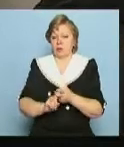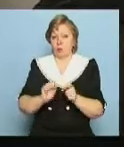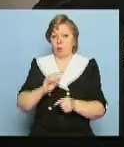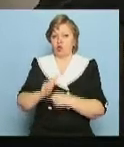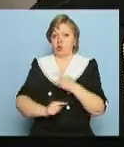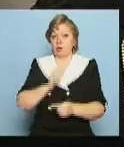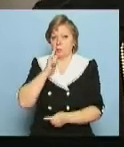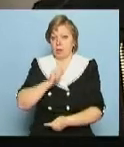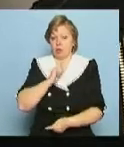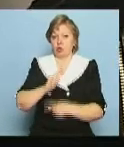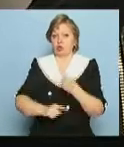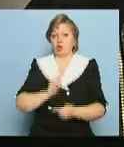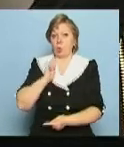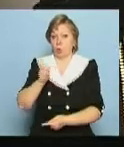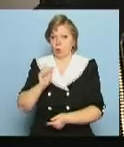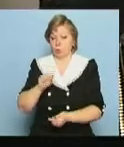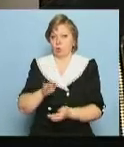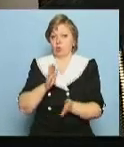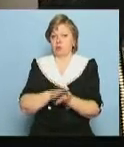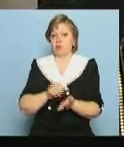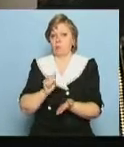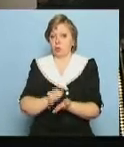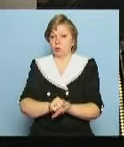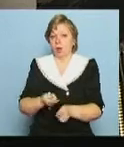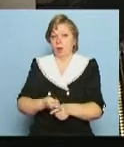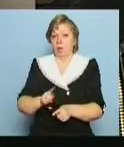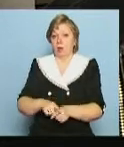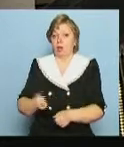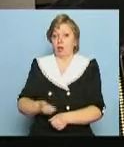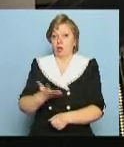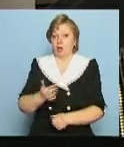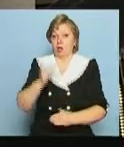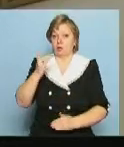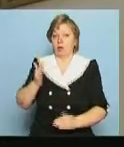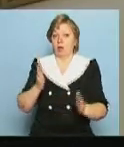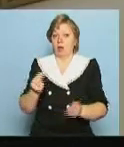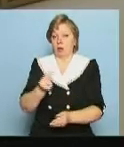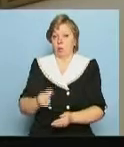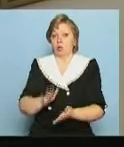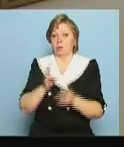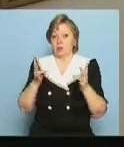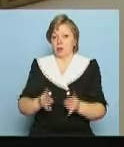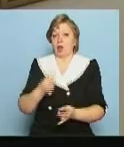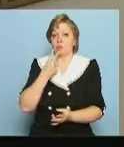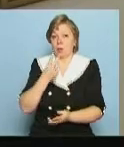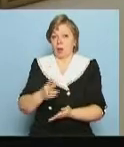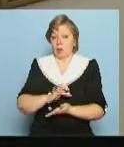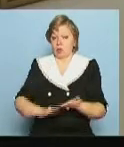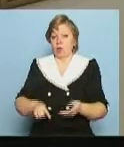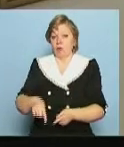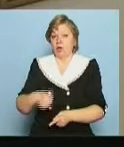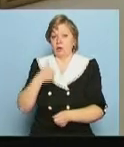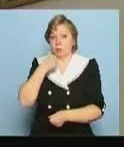через год и больше. Вот. Поэтому количество работ пострадавших время покажет. В этом году желающих участвовать на